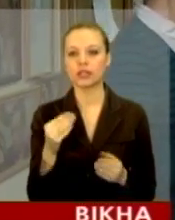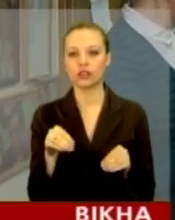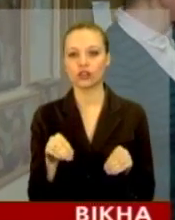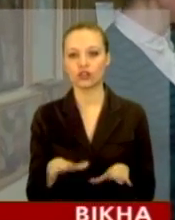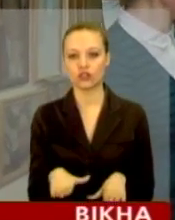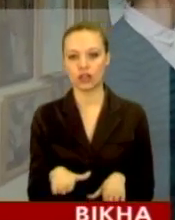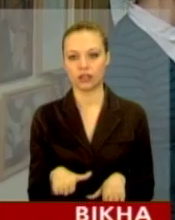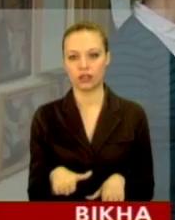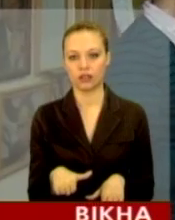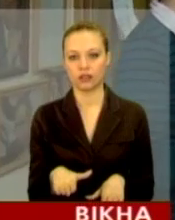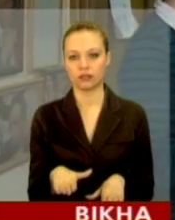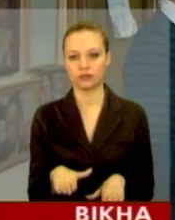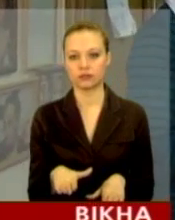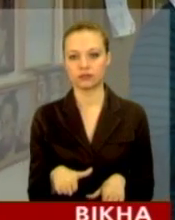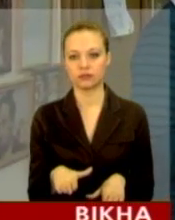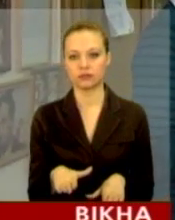рішення